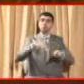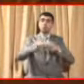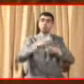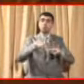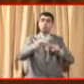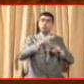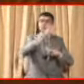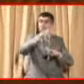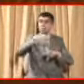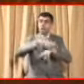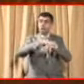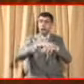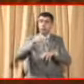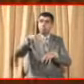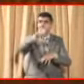وفي العمالات.